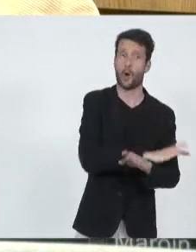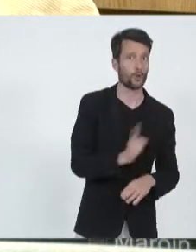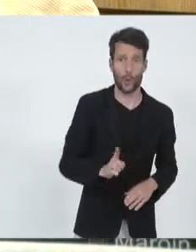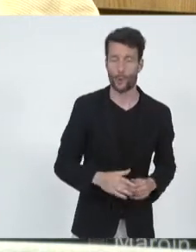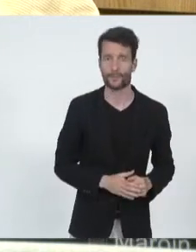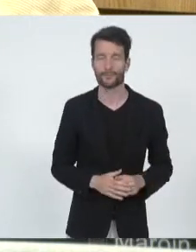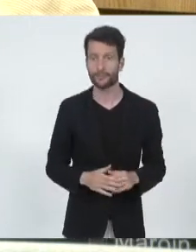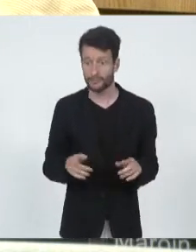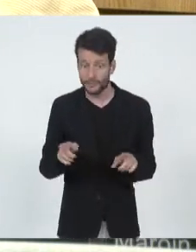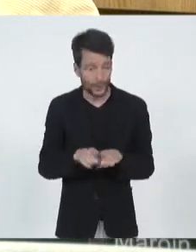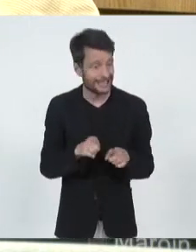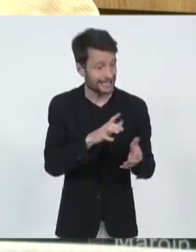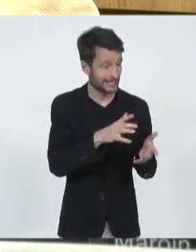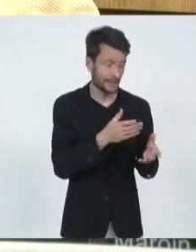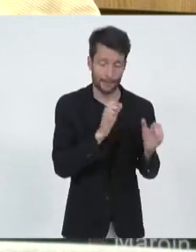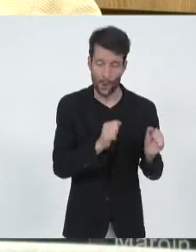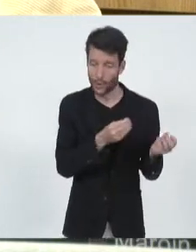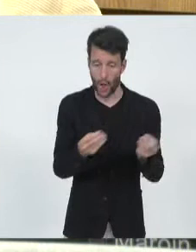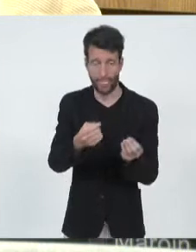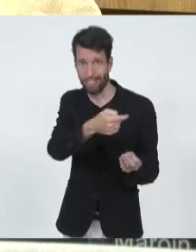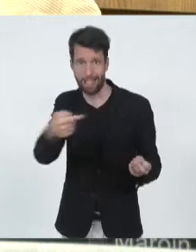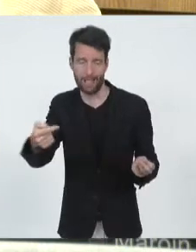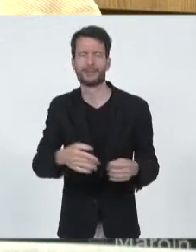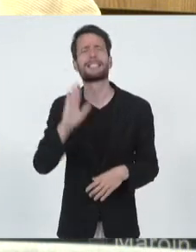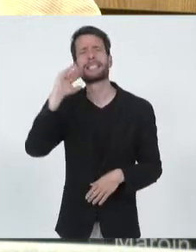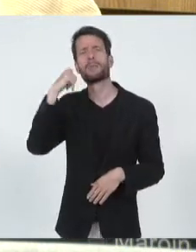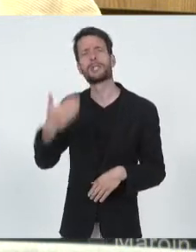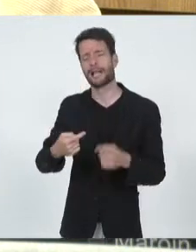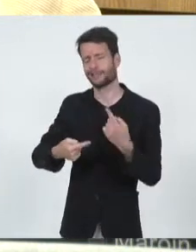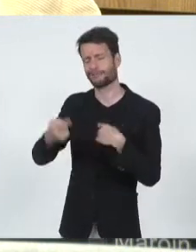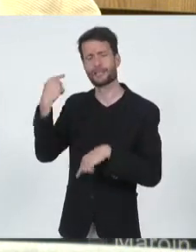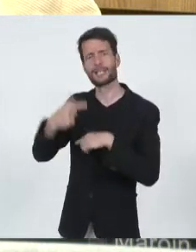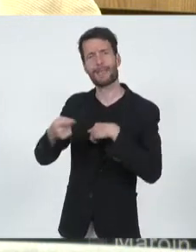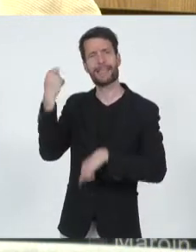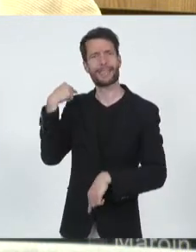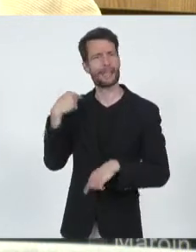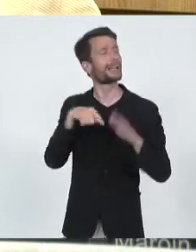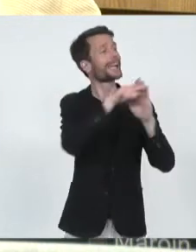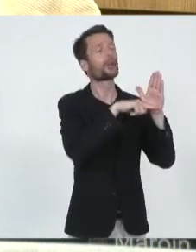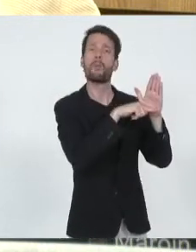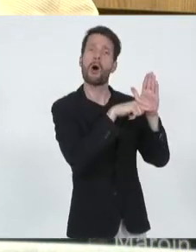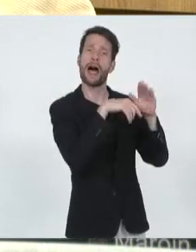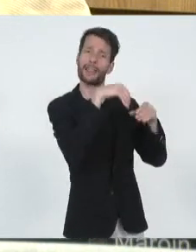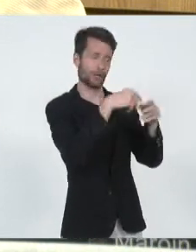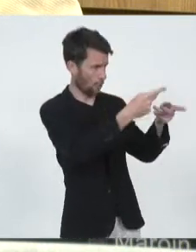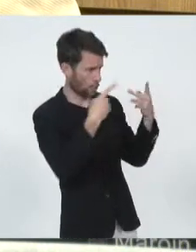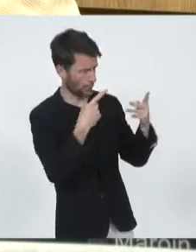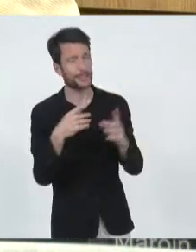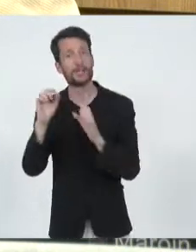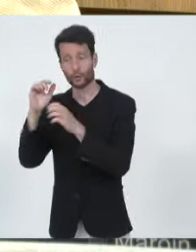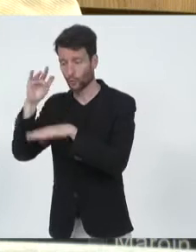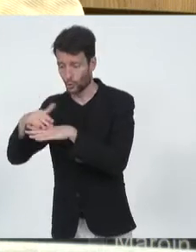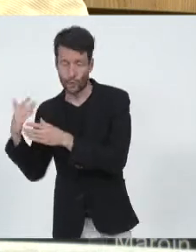sur celle-ci. Pour l'ensemble de ces raisons, nous avons déposé la semaine dernière, comme le règlement intérieur nous le permet, une proposition en vue du